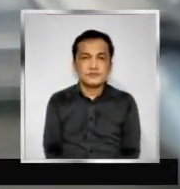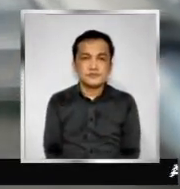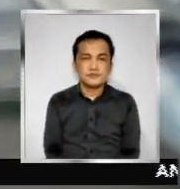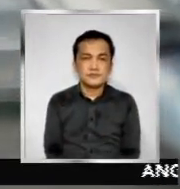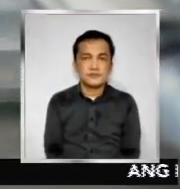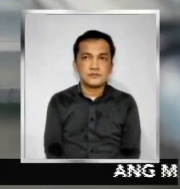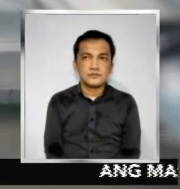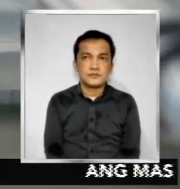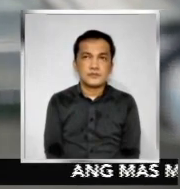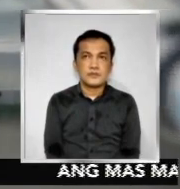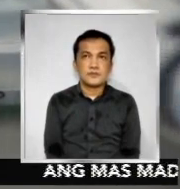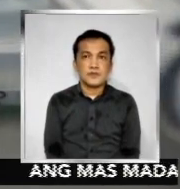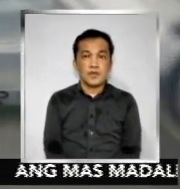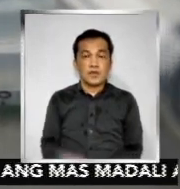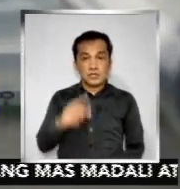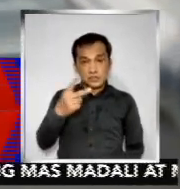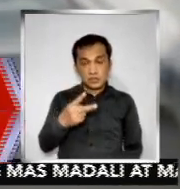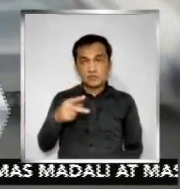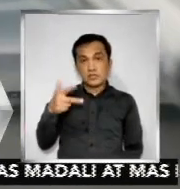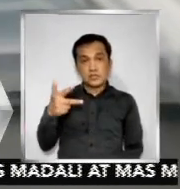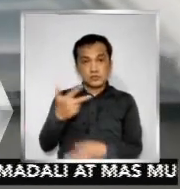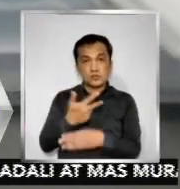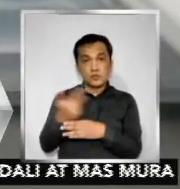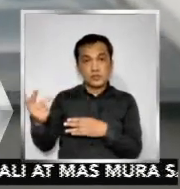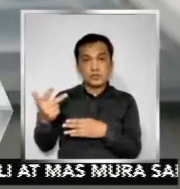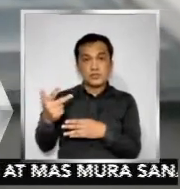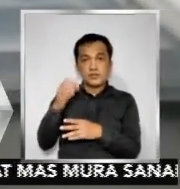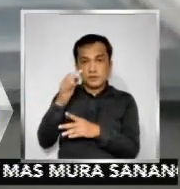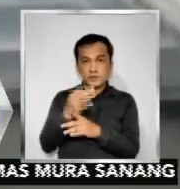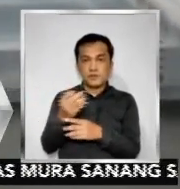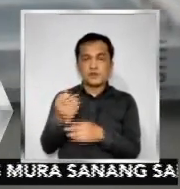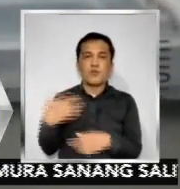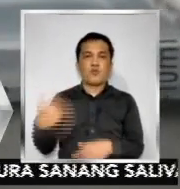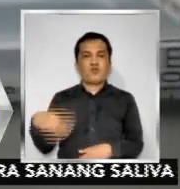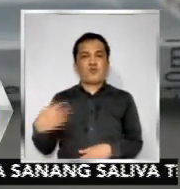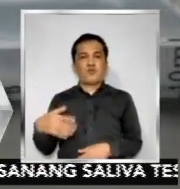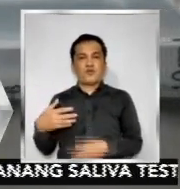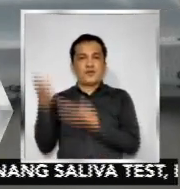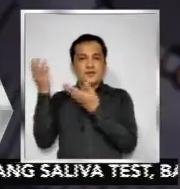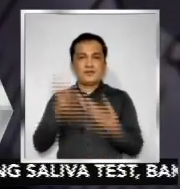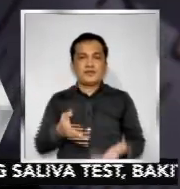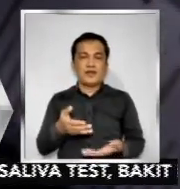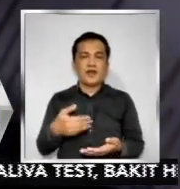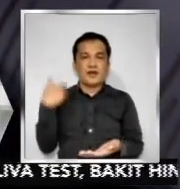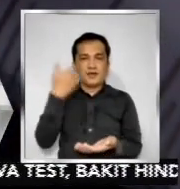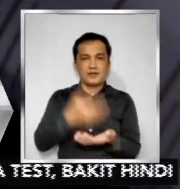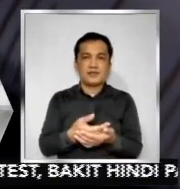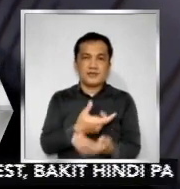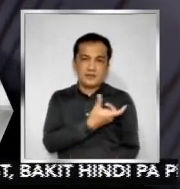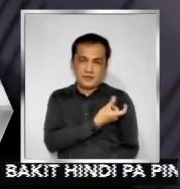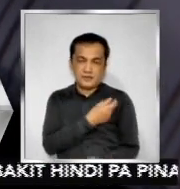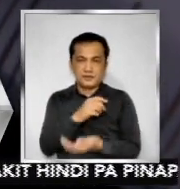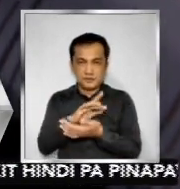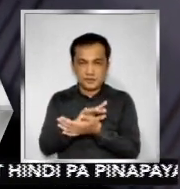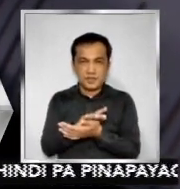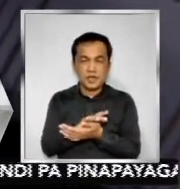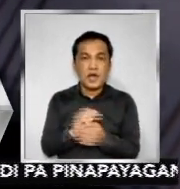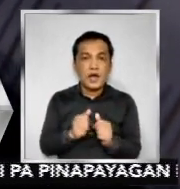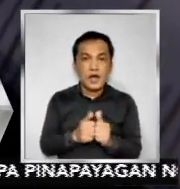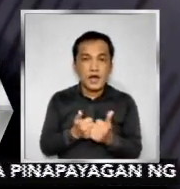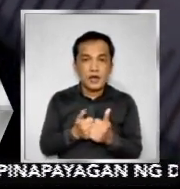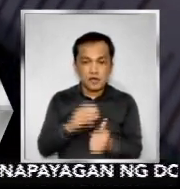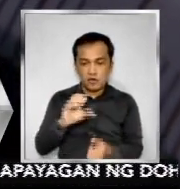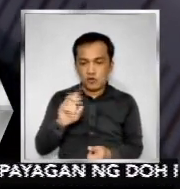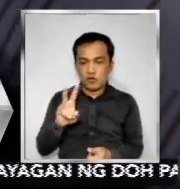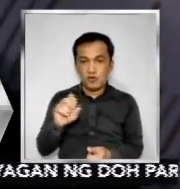Sa ikalawa o ikatlong linggo ng Pebrero, may darating ng bakuna laban sa COVID-19 sa Pilipinas sa pamamagitan ng COVAX facility